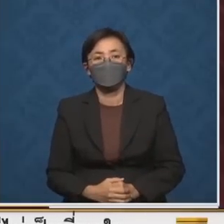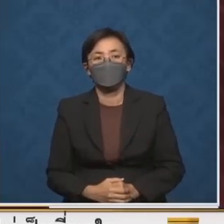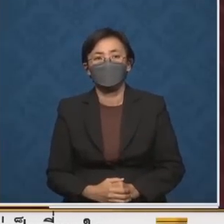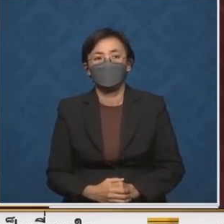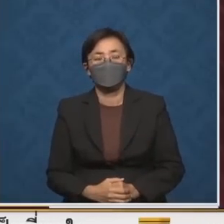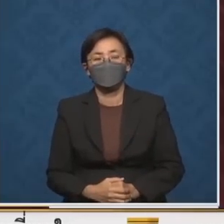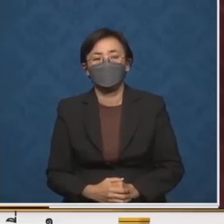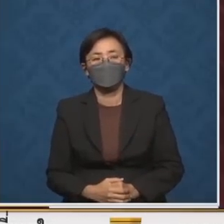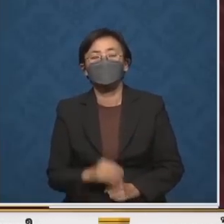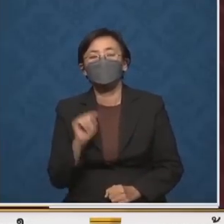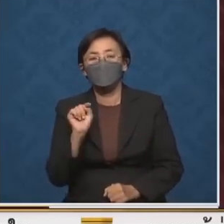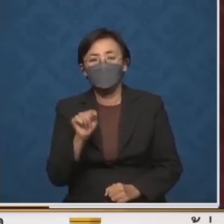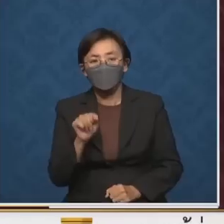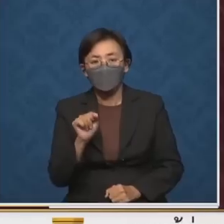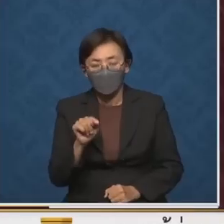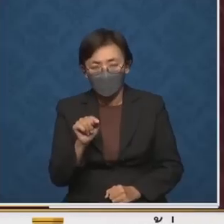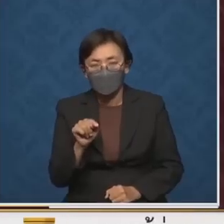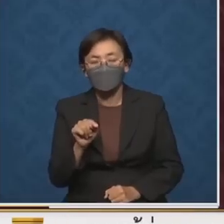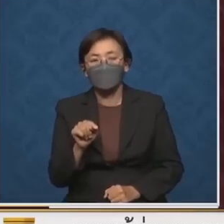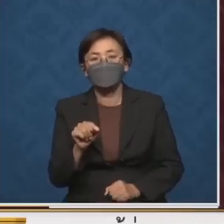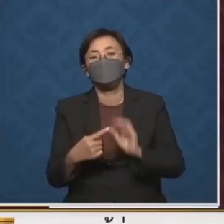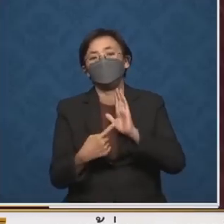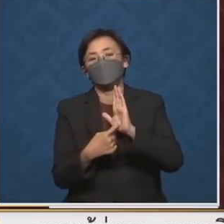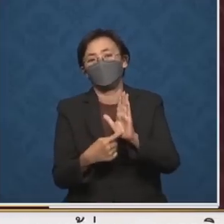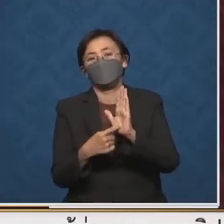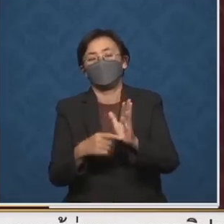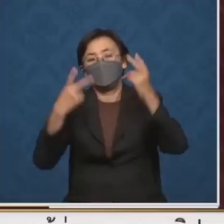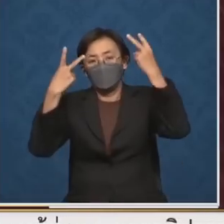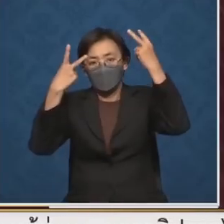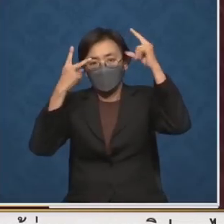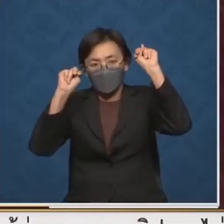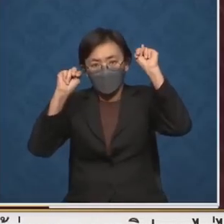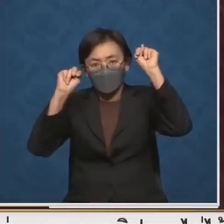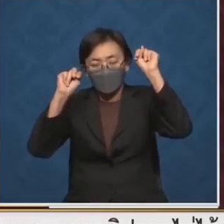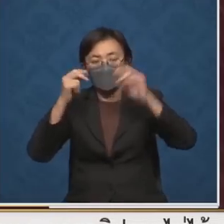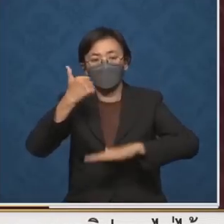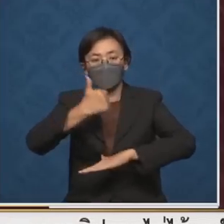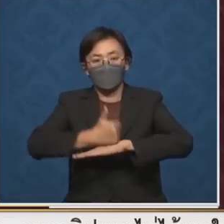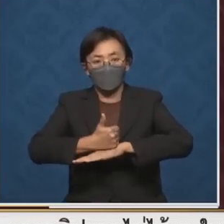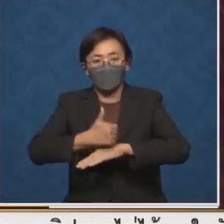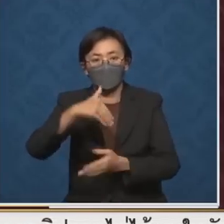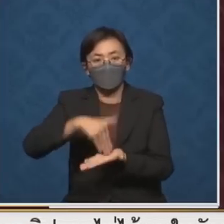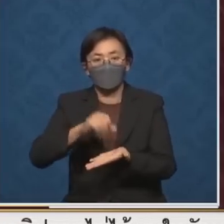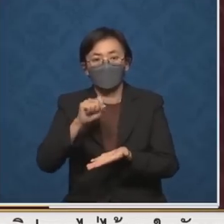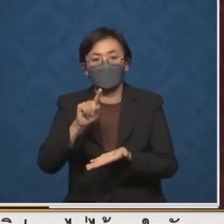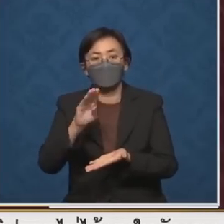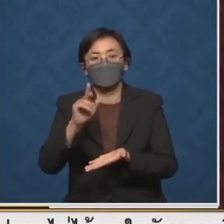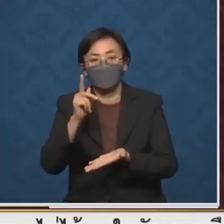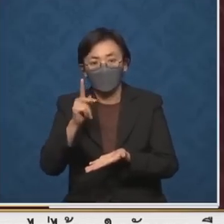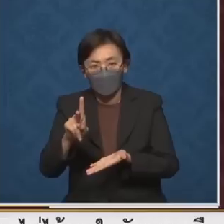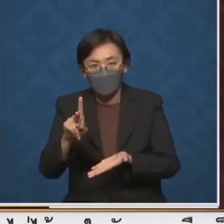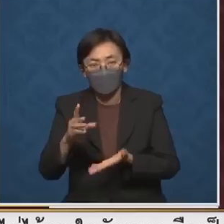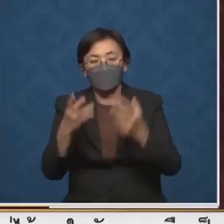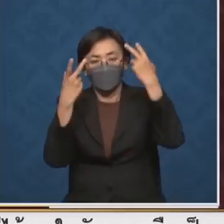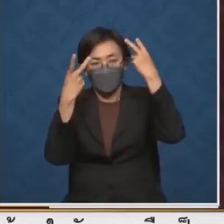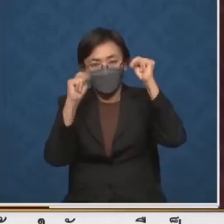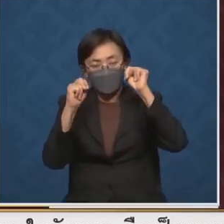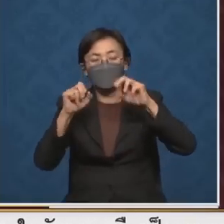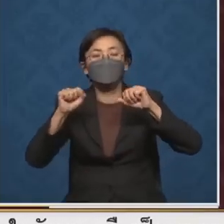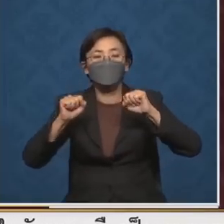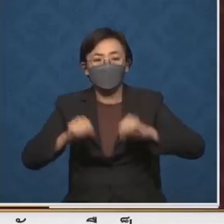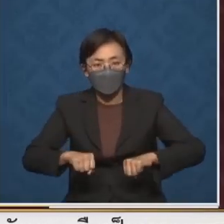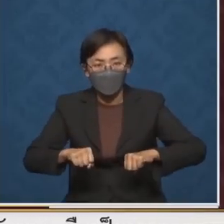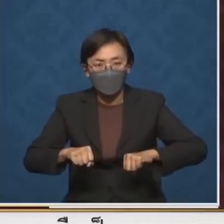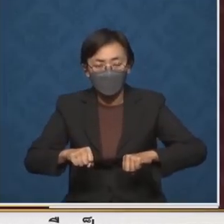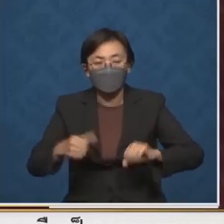อันนี้คือสิ่งแรกที่พิสูตรว่านายกน้ตีในฐานะ หัหนาสอบคอและนายกตัดสิงใจอย่นี้ใหคนไทยครับ